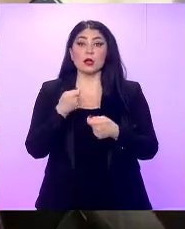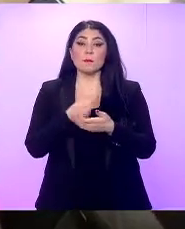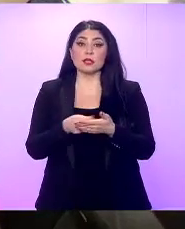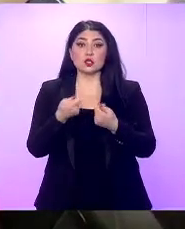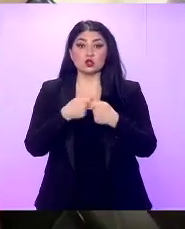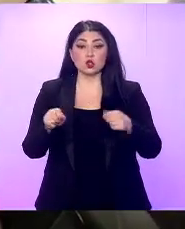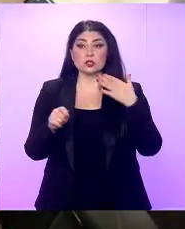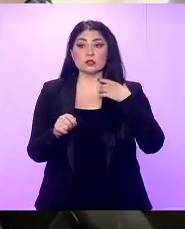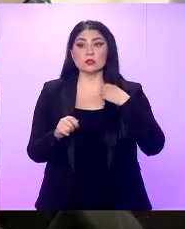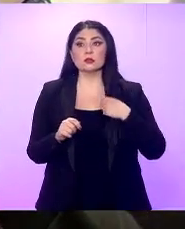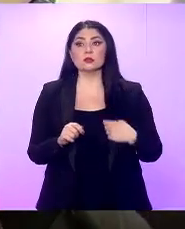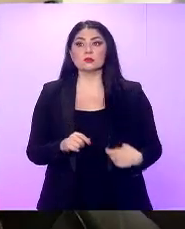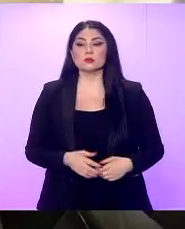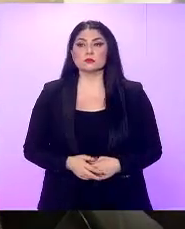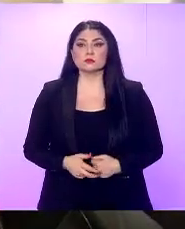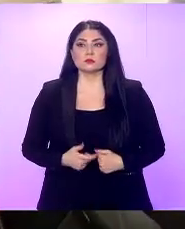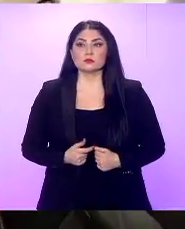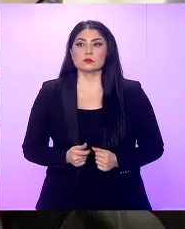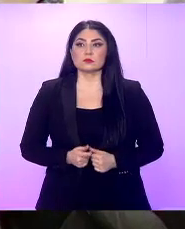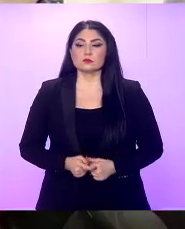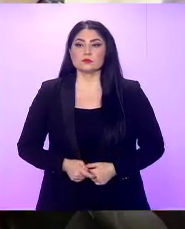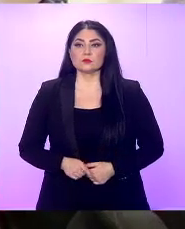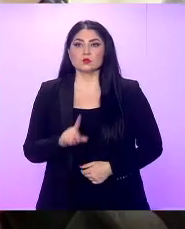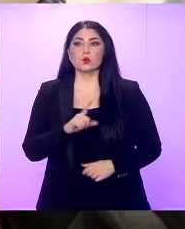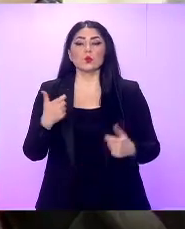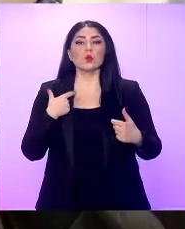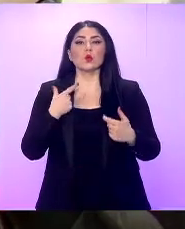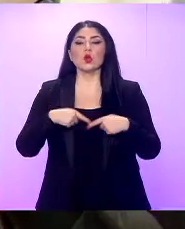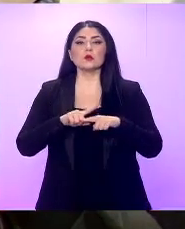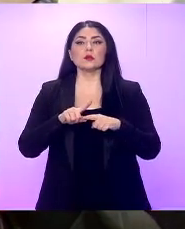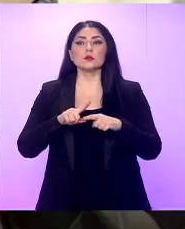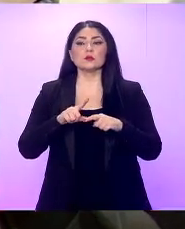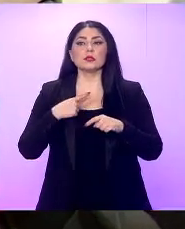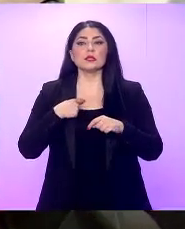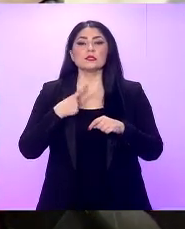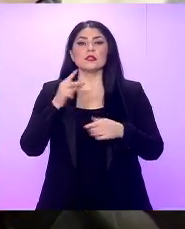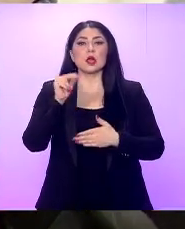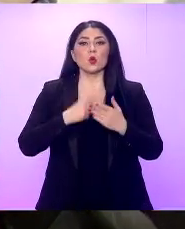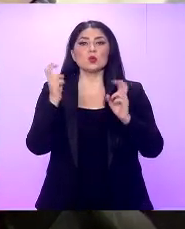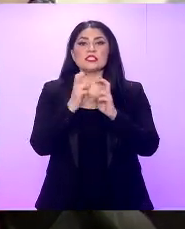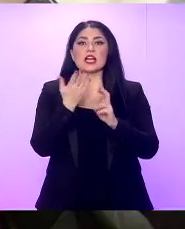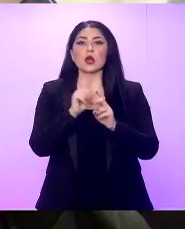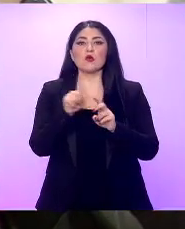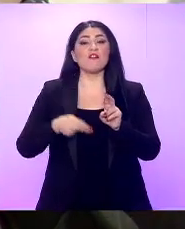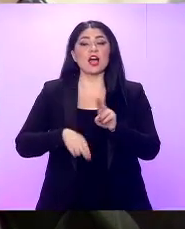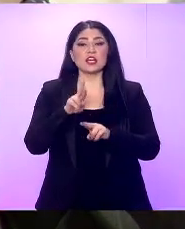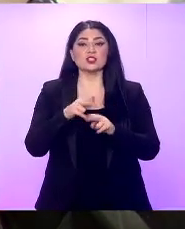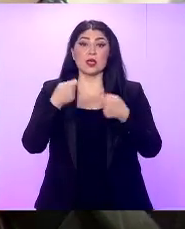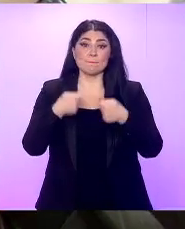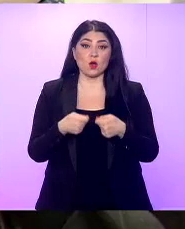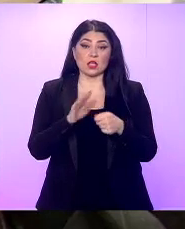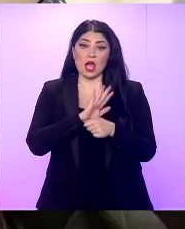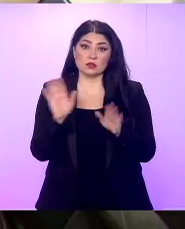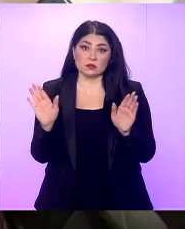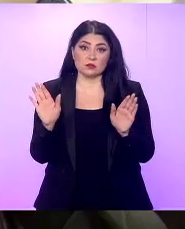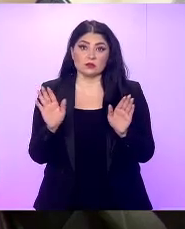toți, la 10%, un impozit pe profit pe care îl plătesc toți. Deci noi suntem de acord cu un sistem care nu va crește impozitele în